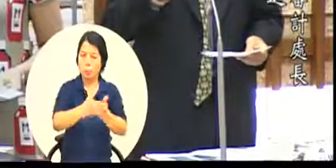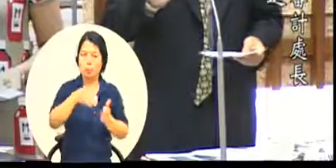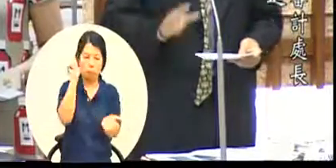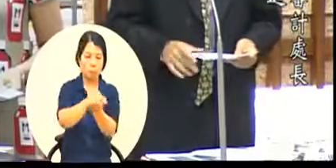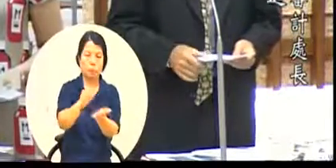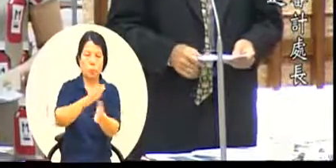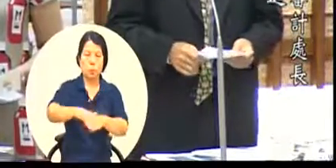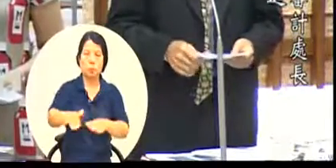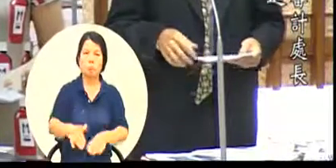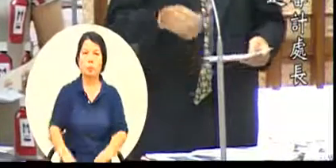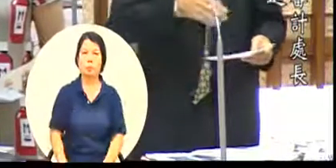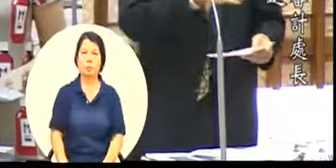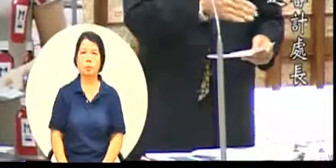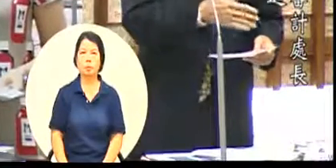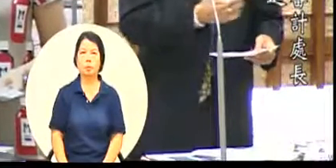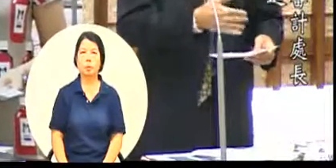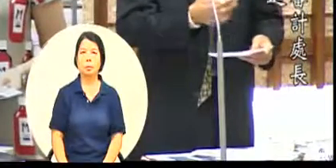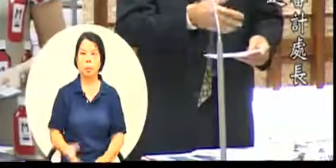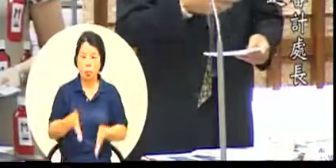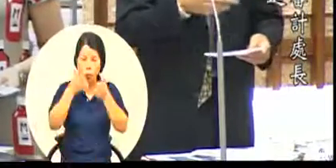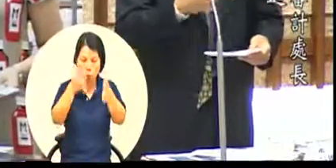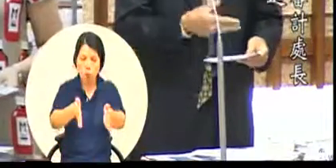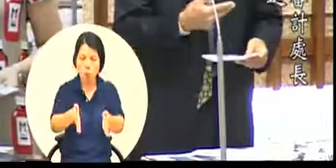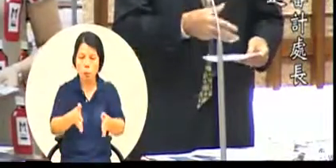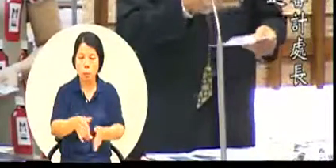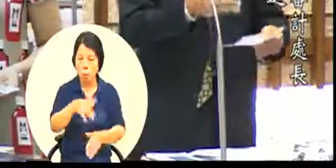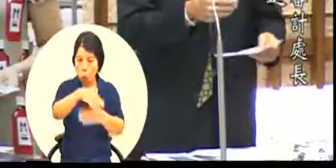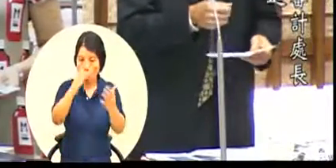有，我只是针对我们这边已经